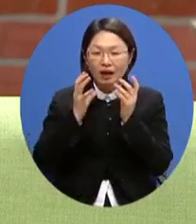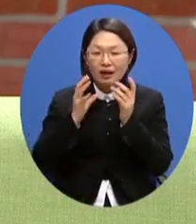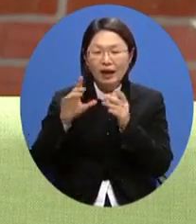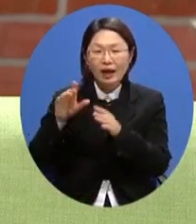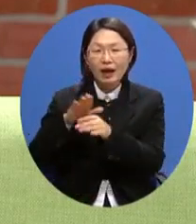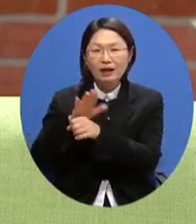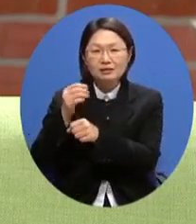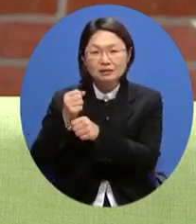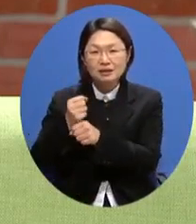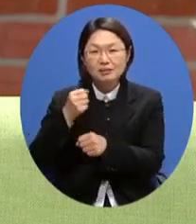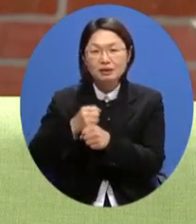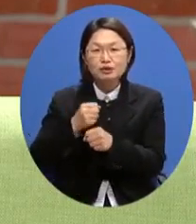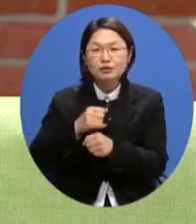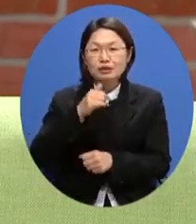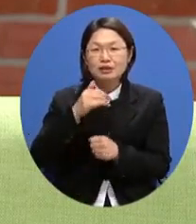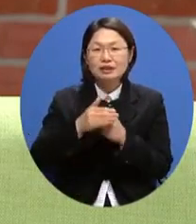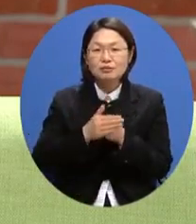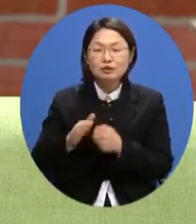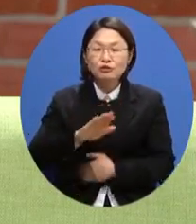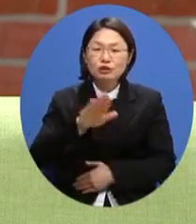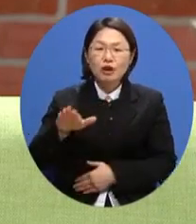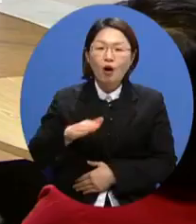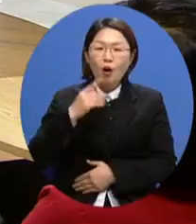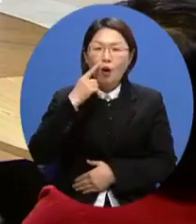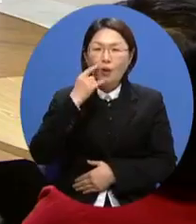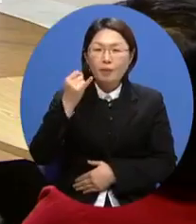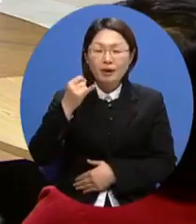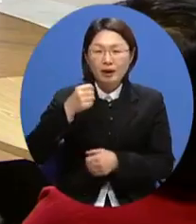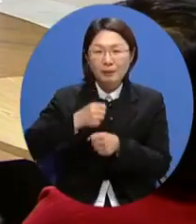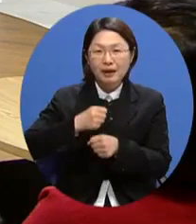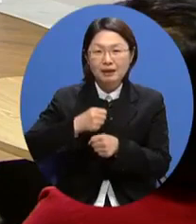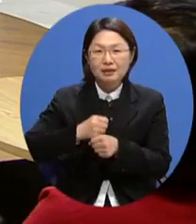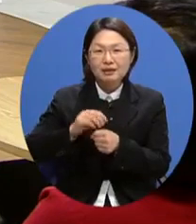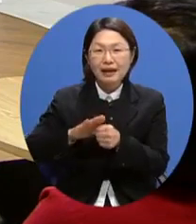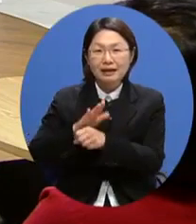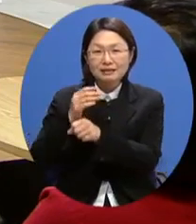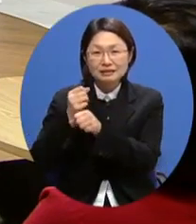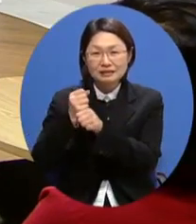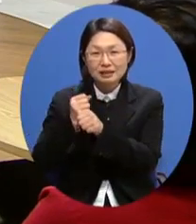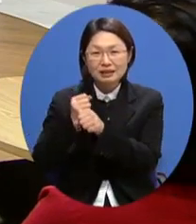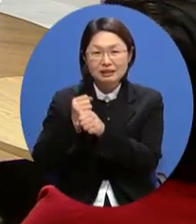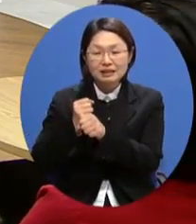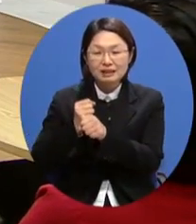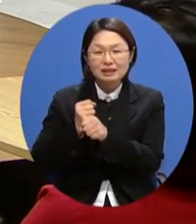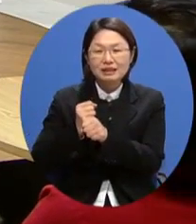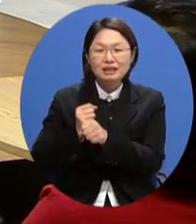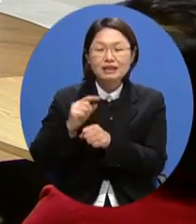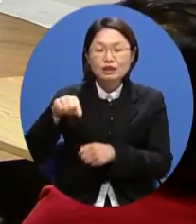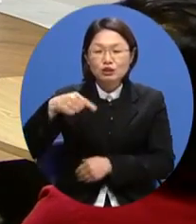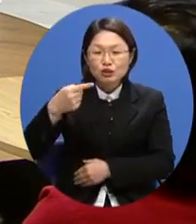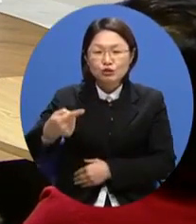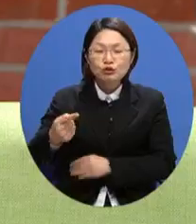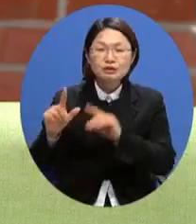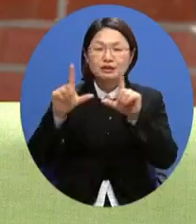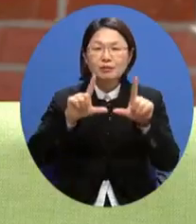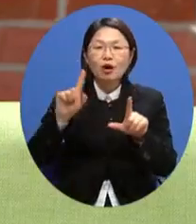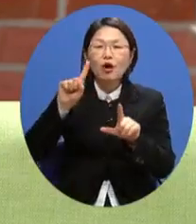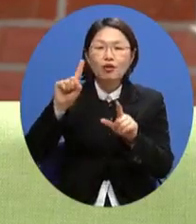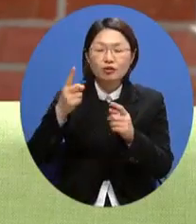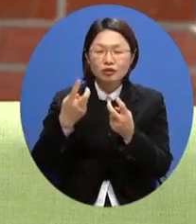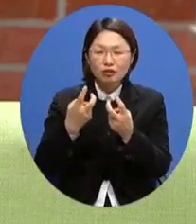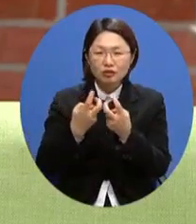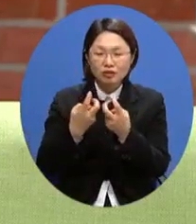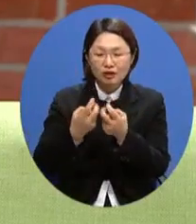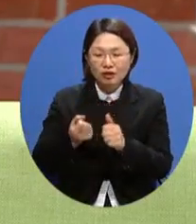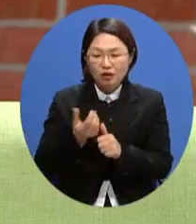수가 있어요. 그래서 오늘은 우리가 엄마가 어렸을 때 형성한 어떤 애착이 이후 또 삶에 어떠한 영향을 미치는지 또 자신의